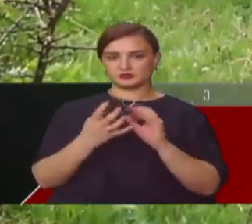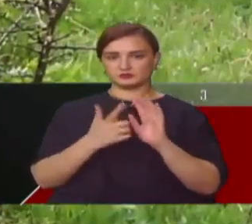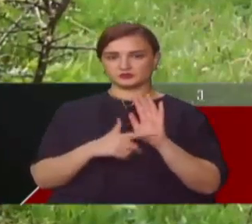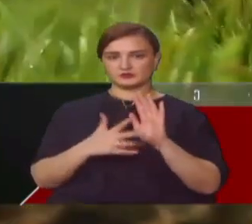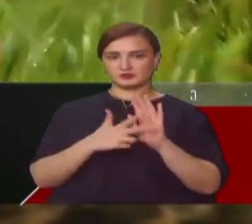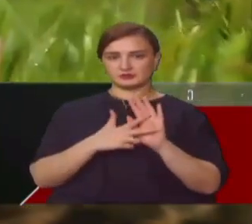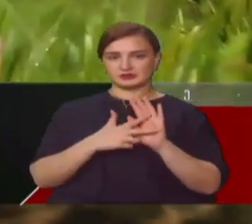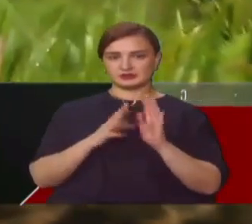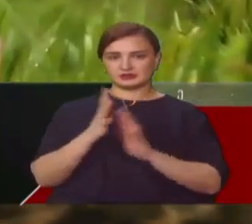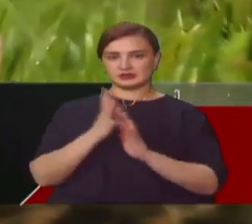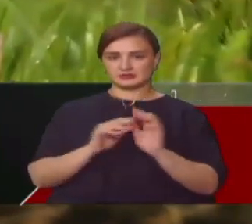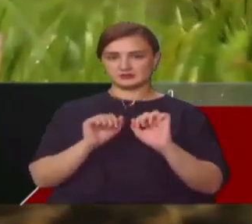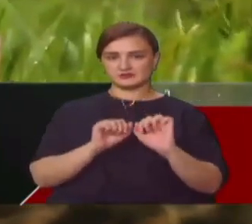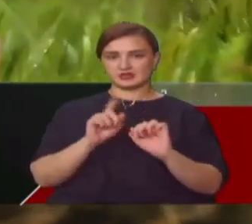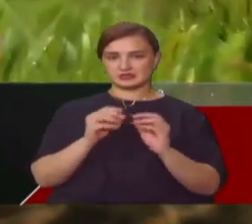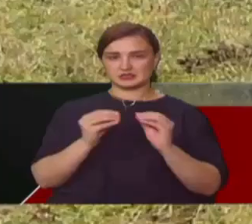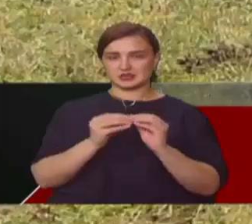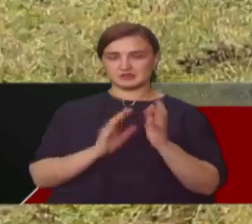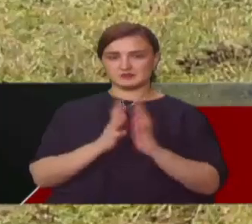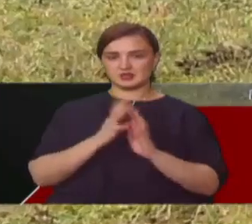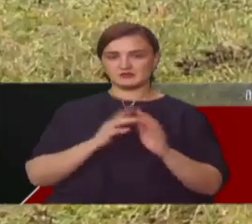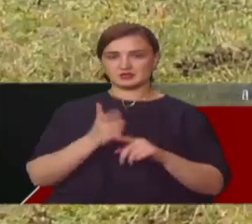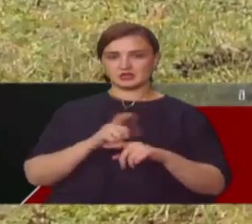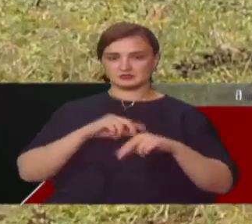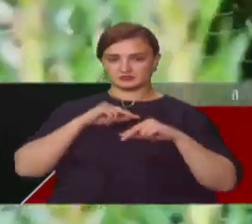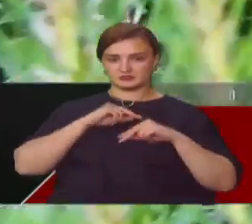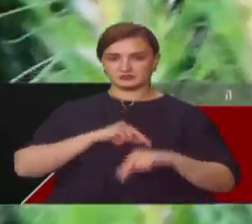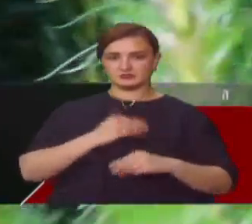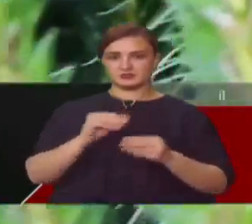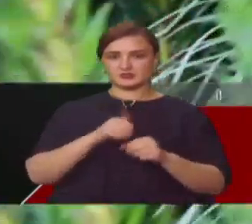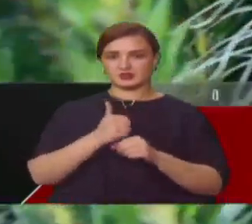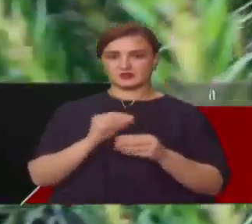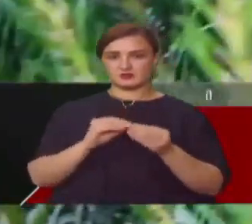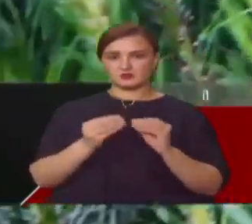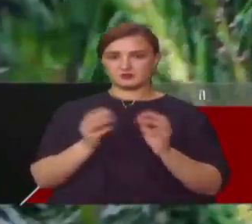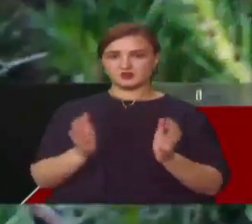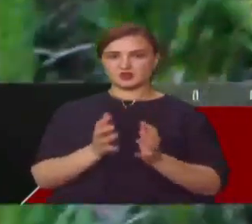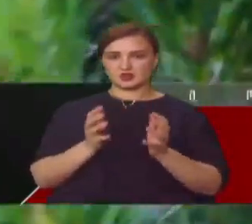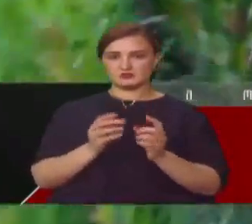ტყის მცველი და 110 მეტყევი დაუღალავად შრომობს. მათთვის მთავარი გამოწვევაა შეინარჩუნონ